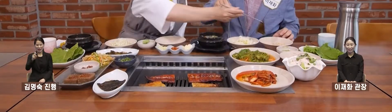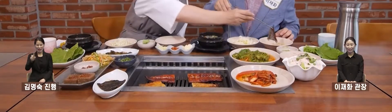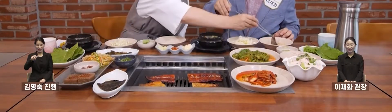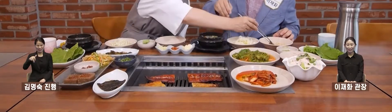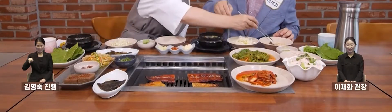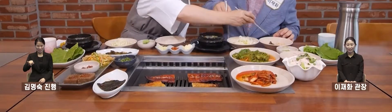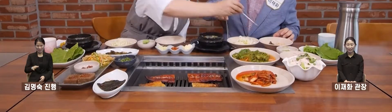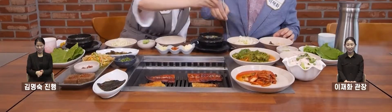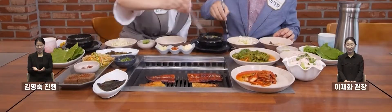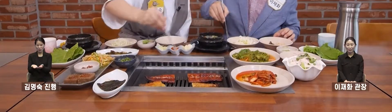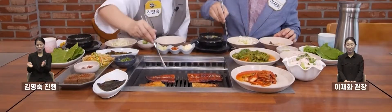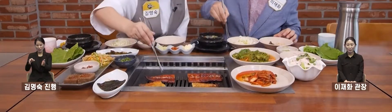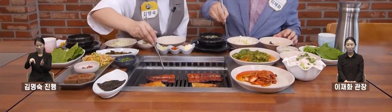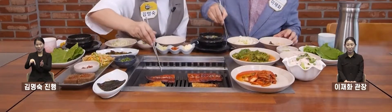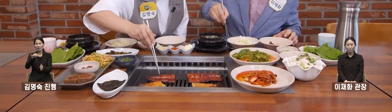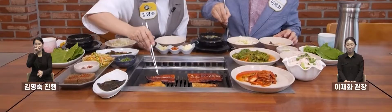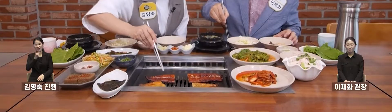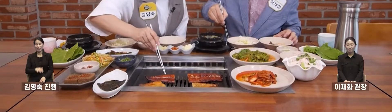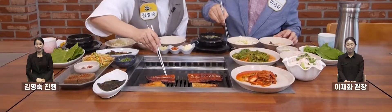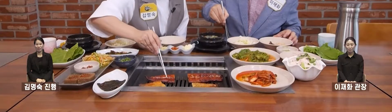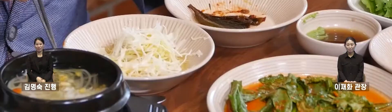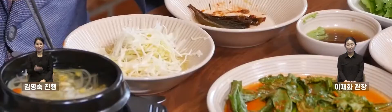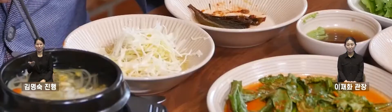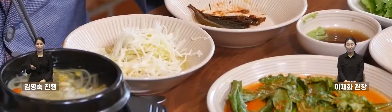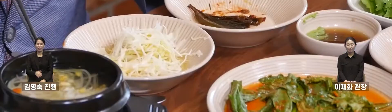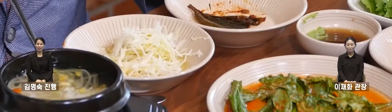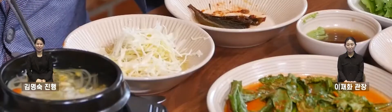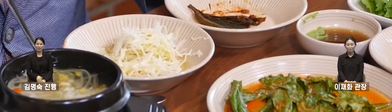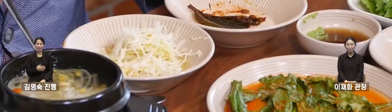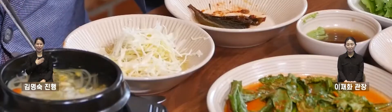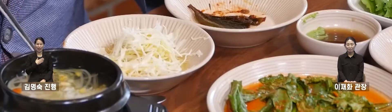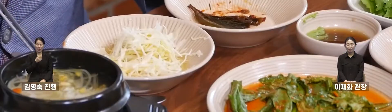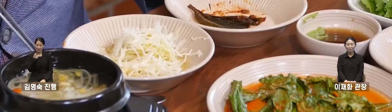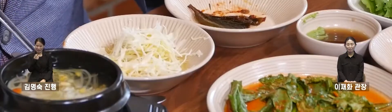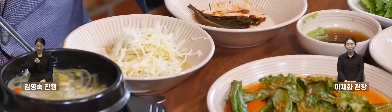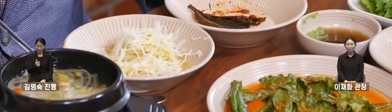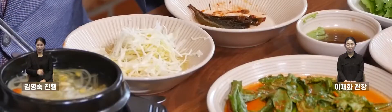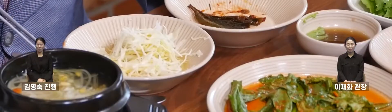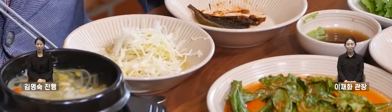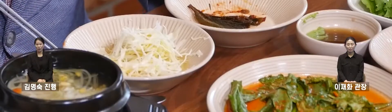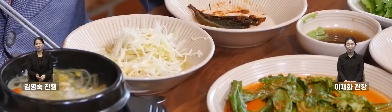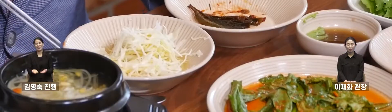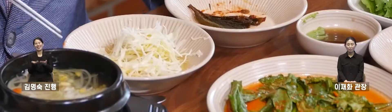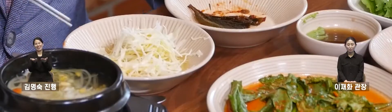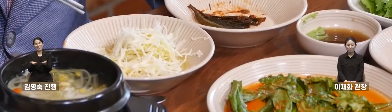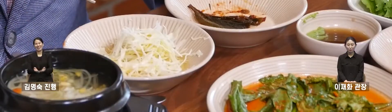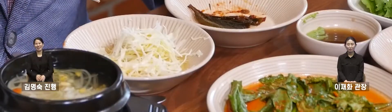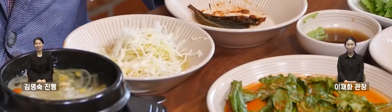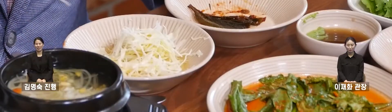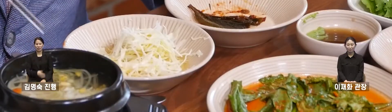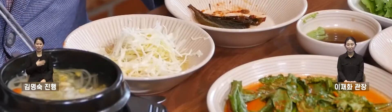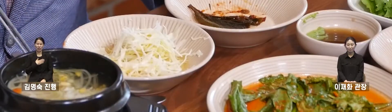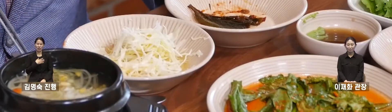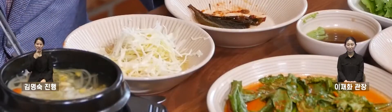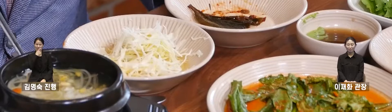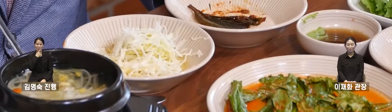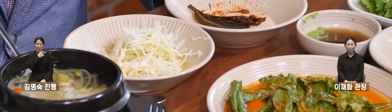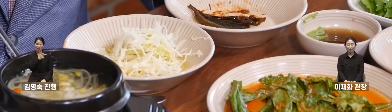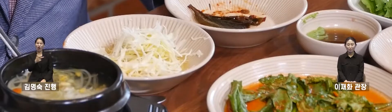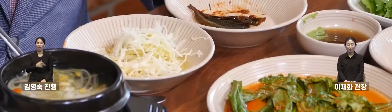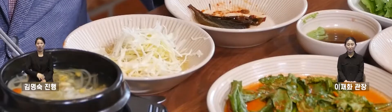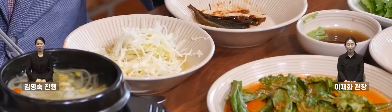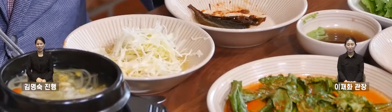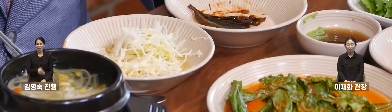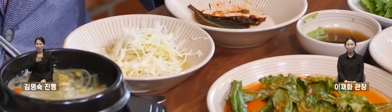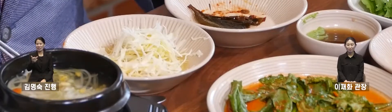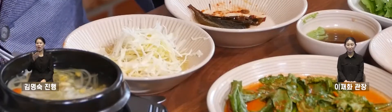장아찌를 앞접시에 놓았습니다. 그리고 조금 제가 작은 걸로 드릴게요.